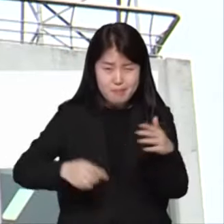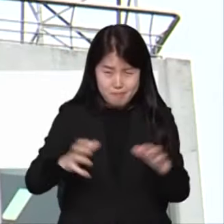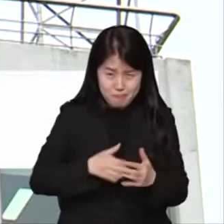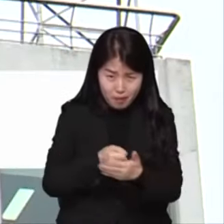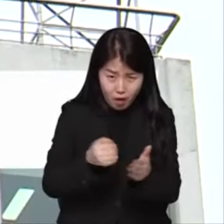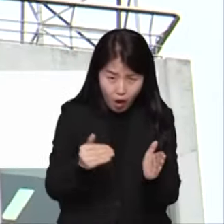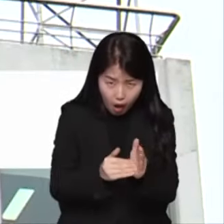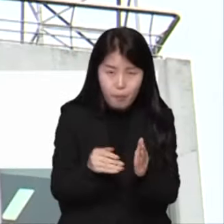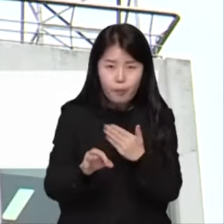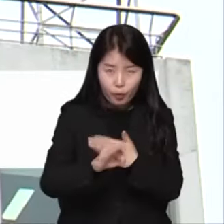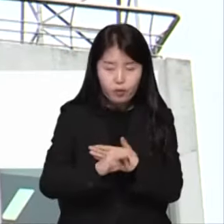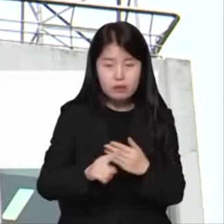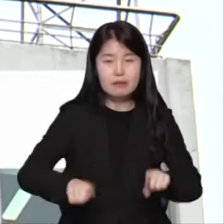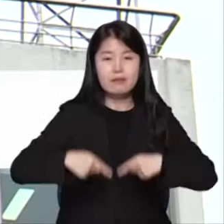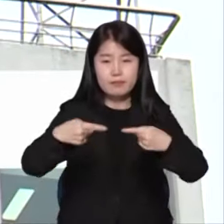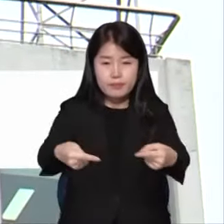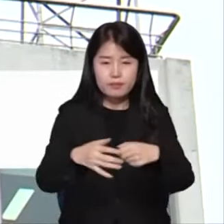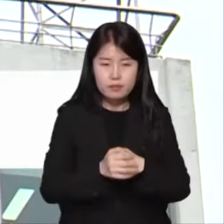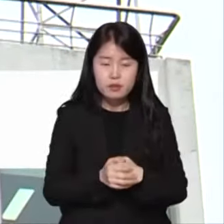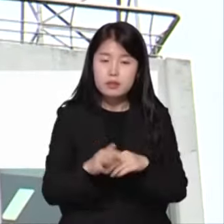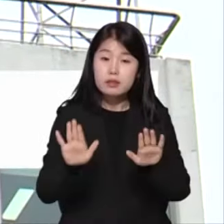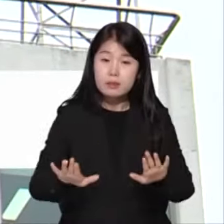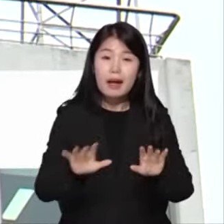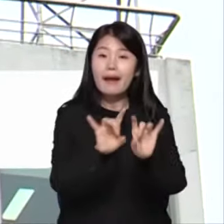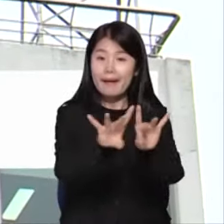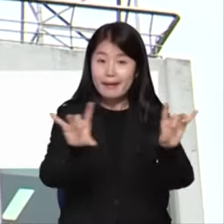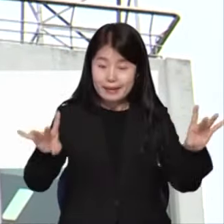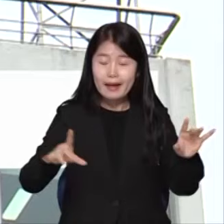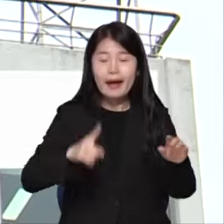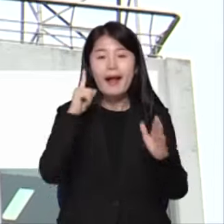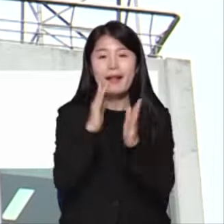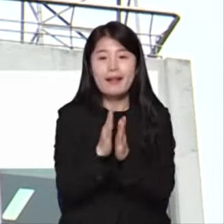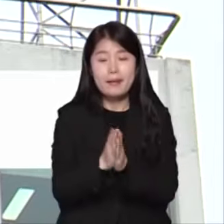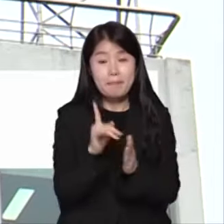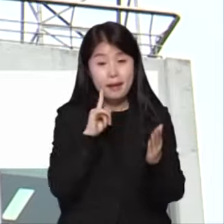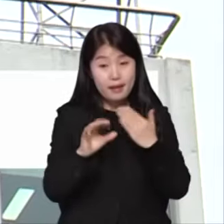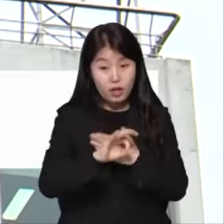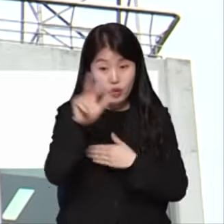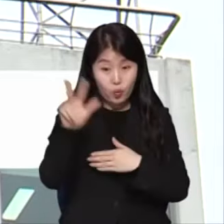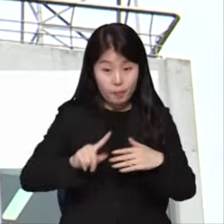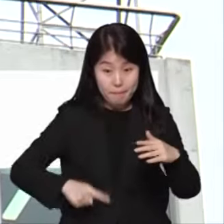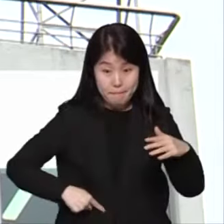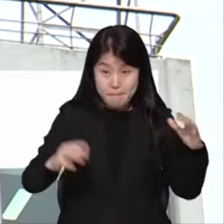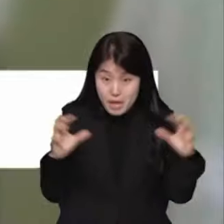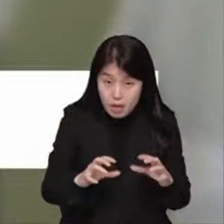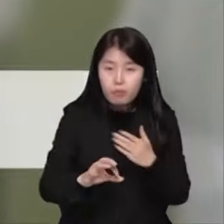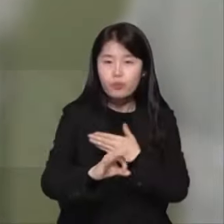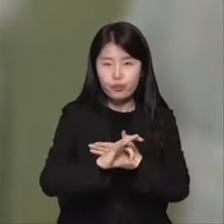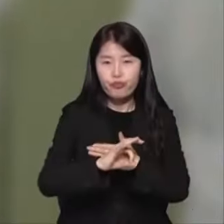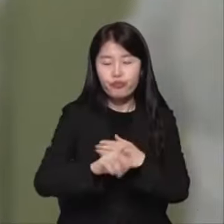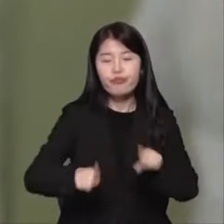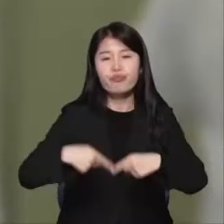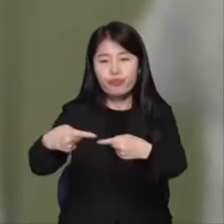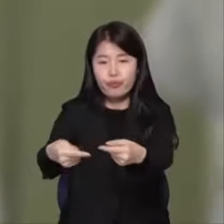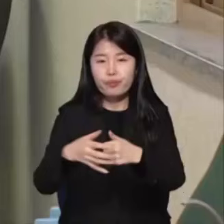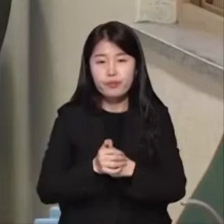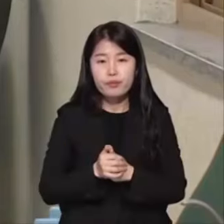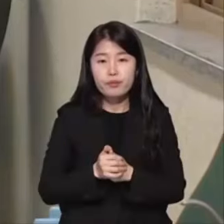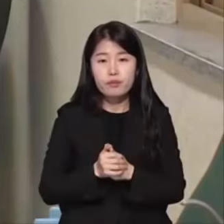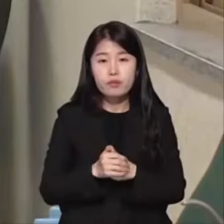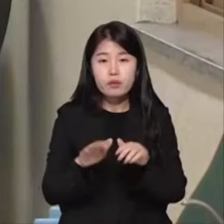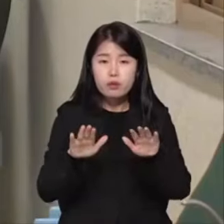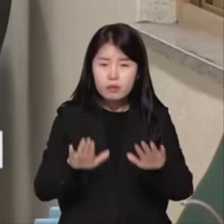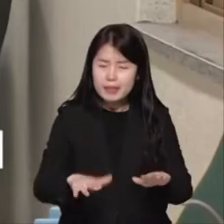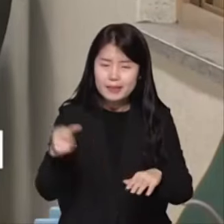각자 알아서 개별적으로 하는 걸로 돼 있습니다. 전체적으로 다 하게 되면 고려 따라가야겠죠. 의료계는 의대 증원